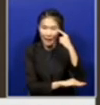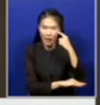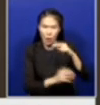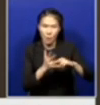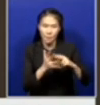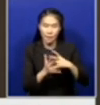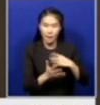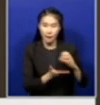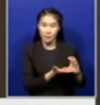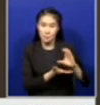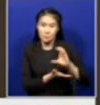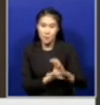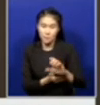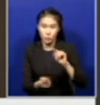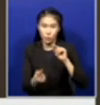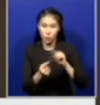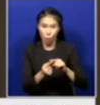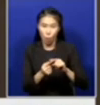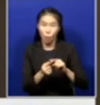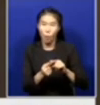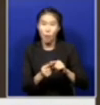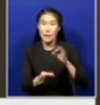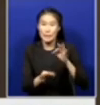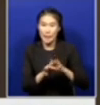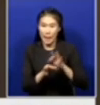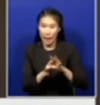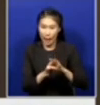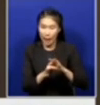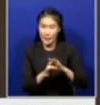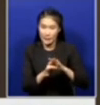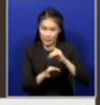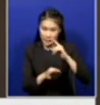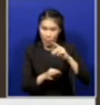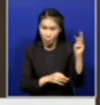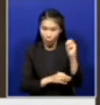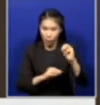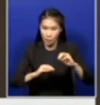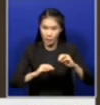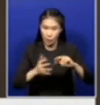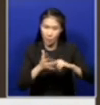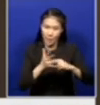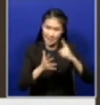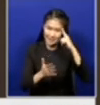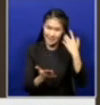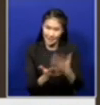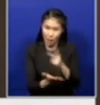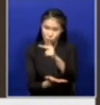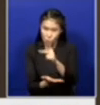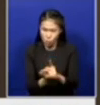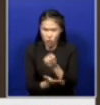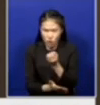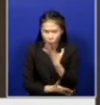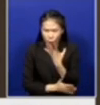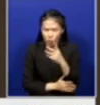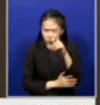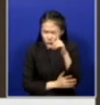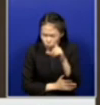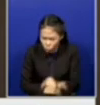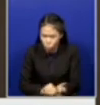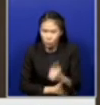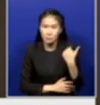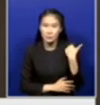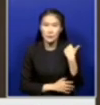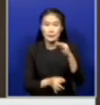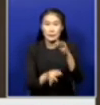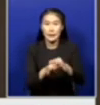ให้ธนาคารพาณิชย์กู้เงินไปในราคาดอกเบี้ยที่ถูกที่สุดแล้วธนาคารพาณิชย์น